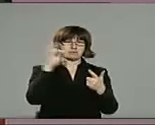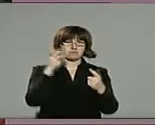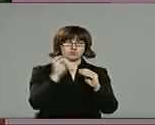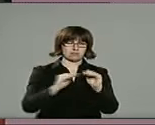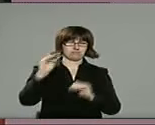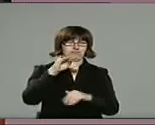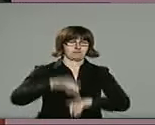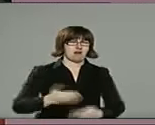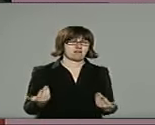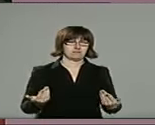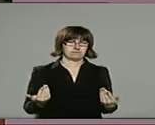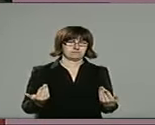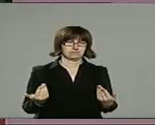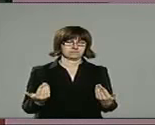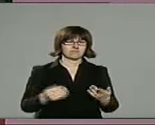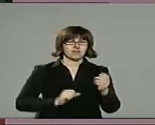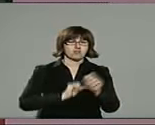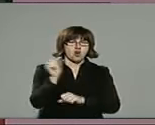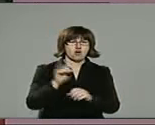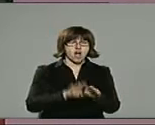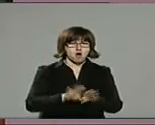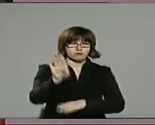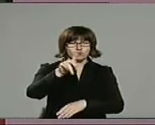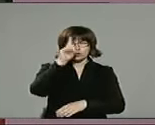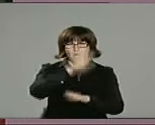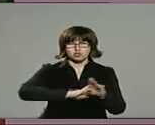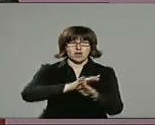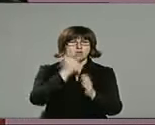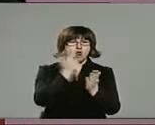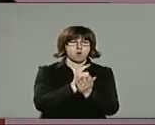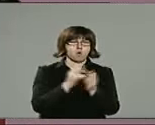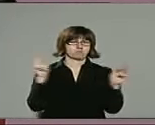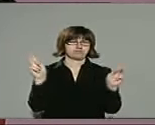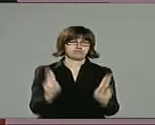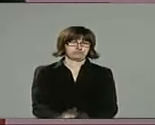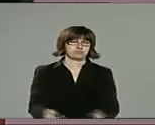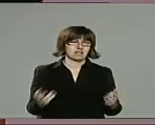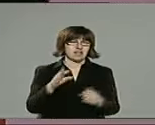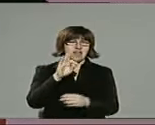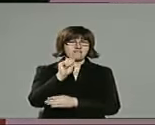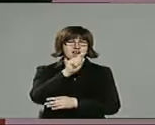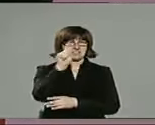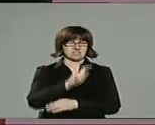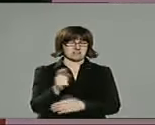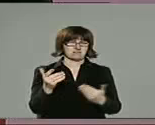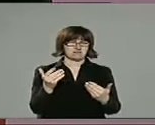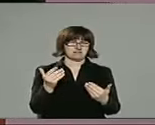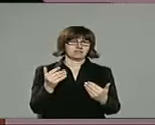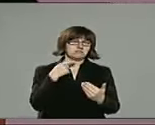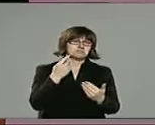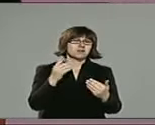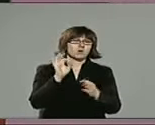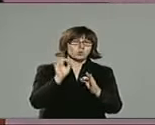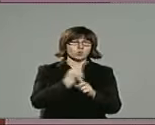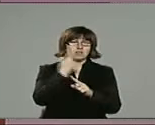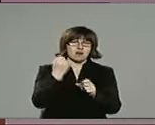7% gestiegen. Trotz Aufschwungs in Deutschland sinken die Löhne, titelte vor kurzem die FAZ und stellte fest, die guten